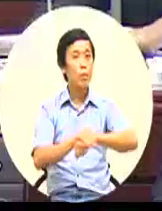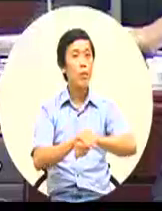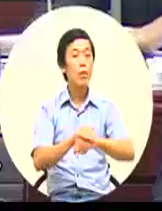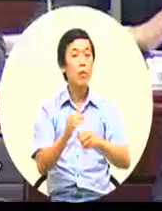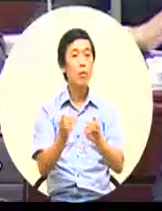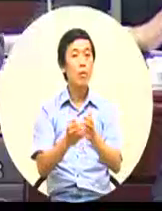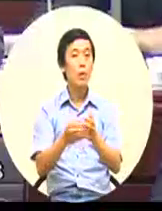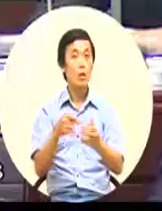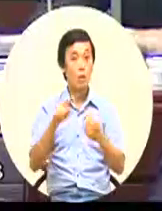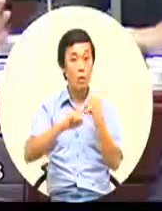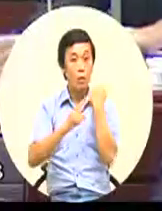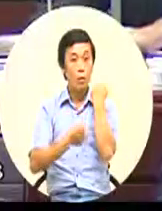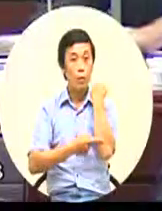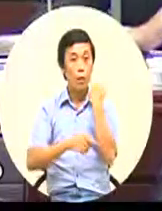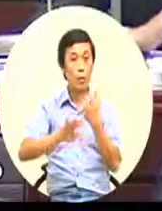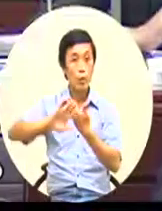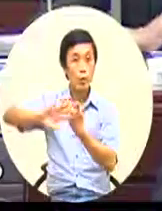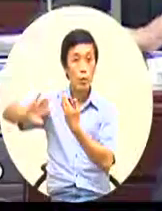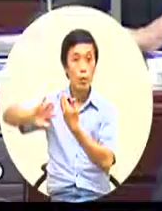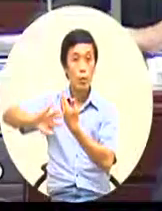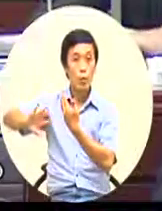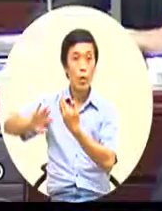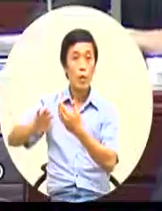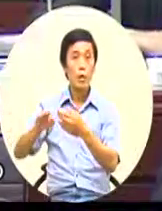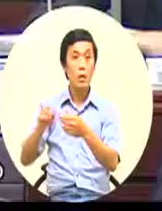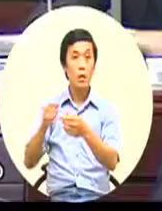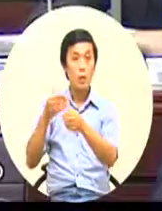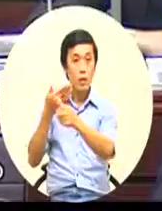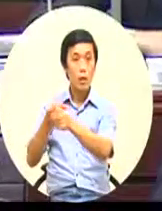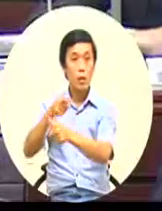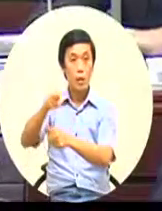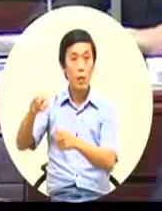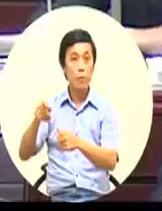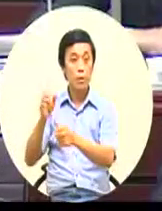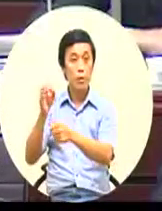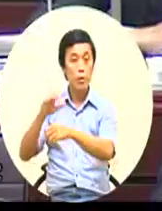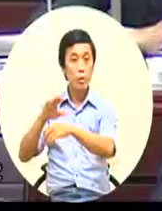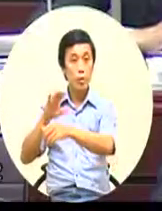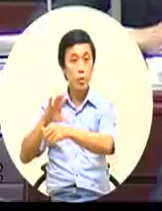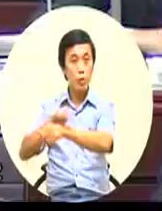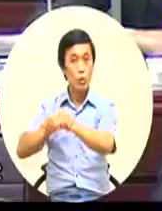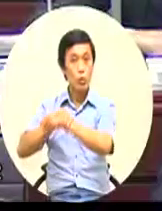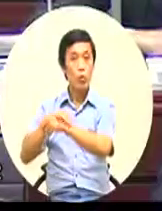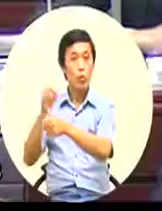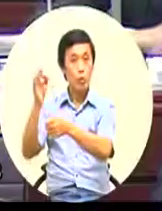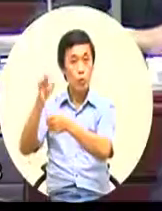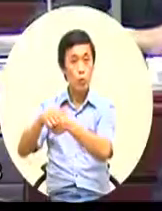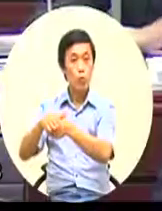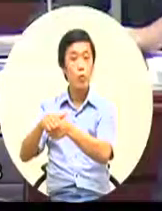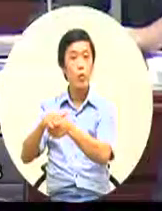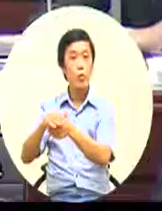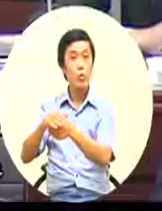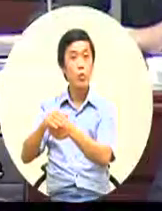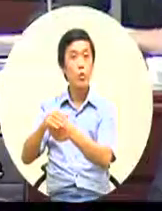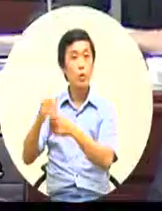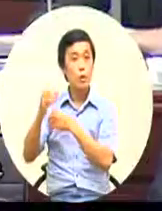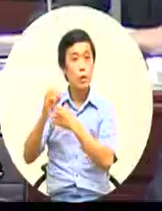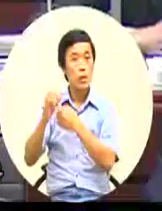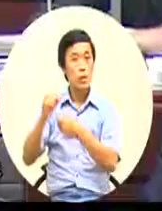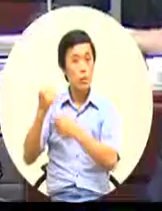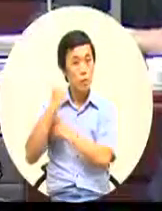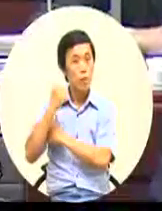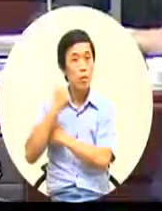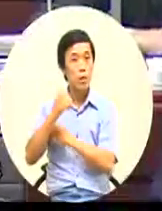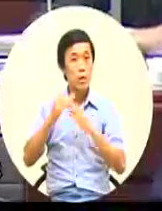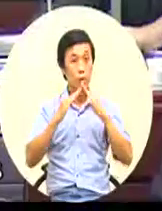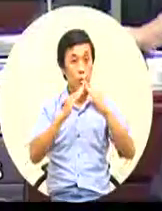之外能够给予更大的救济。希望大家为了高雄的进步啊，市政府会当做我